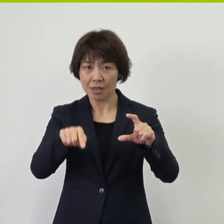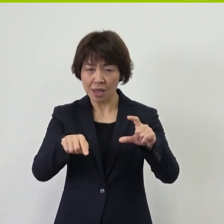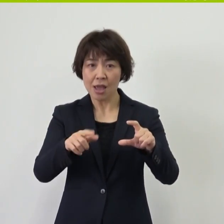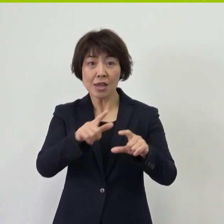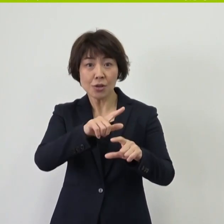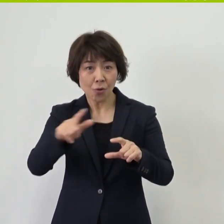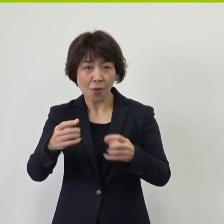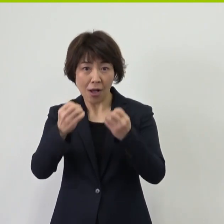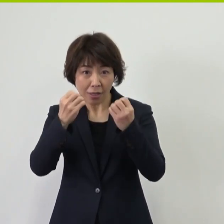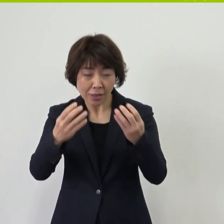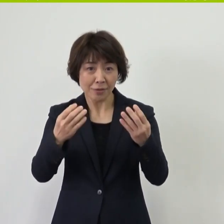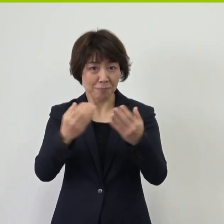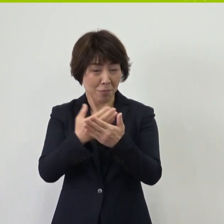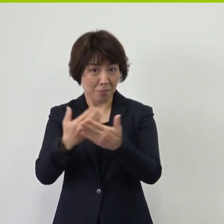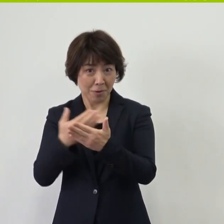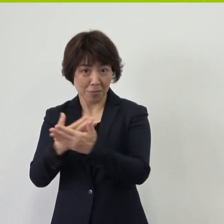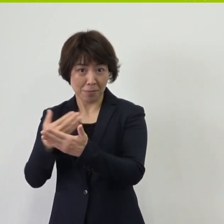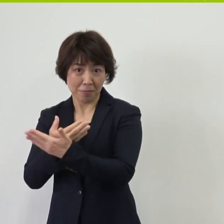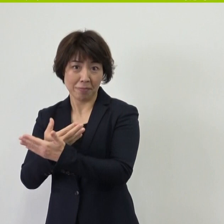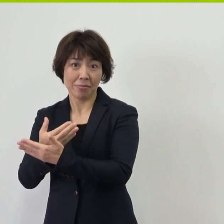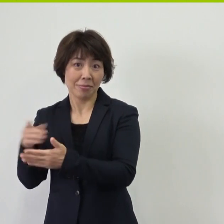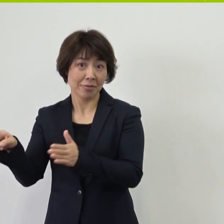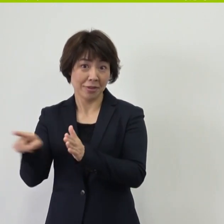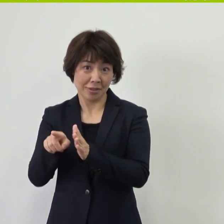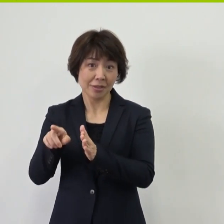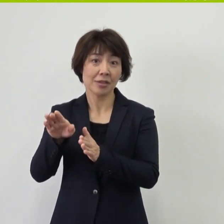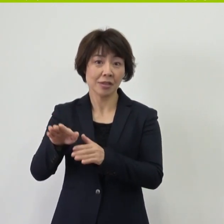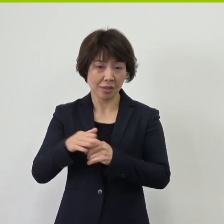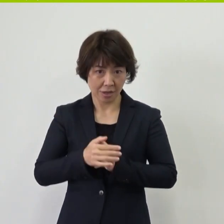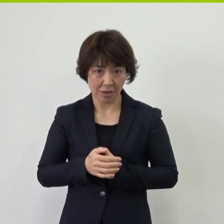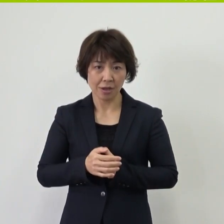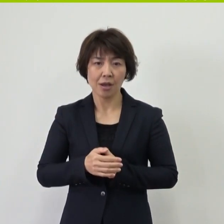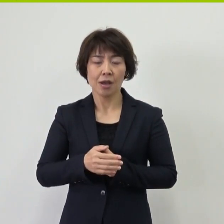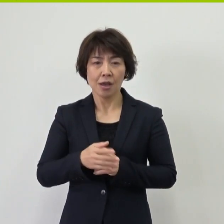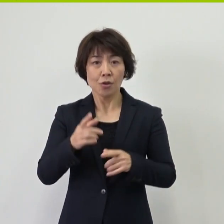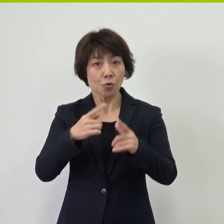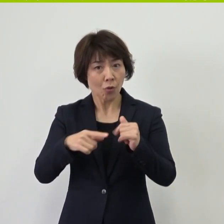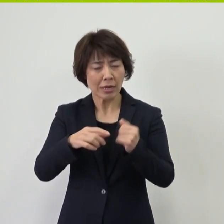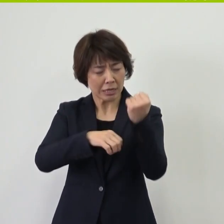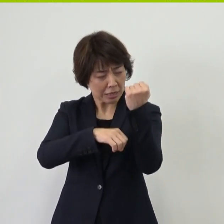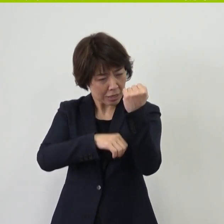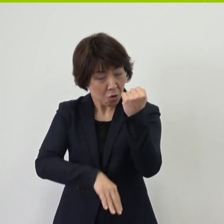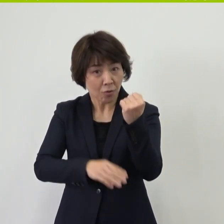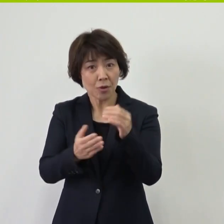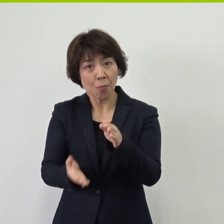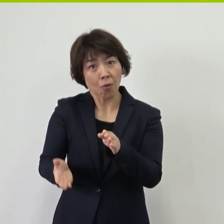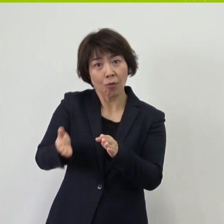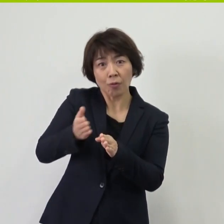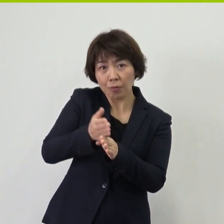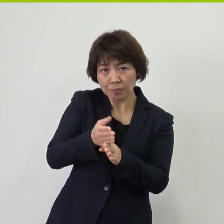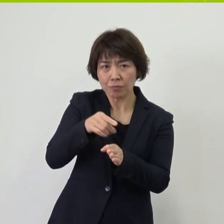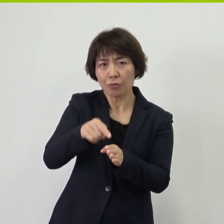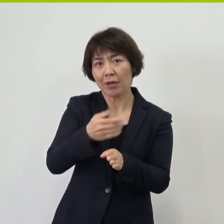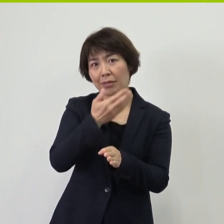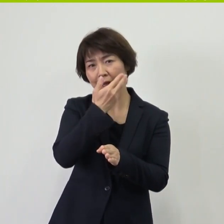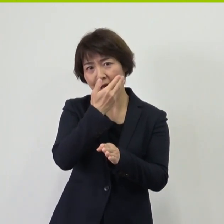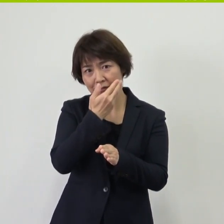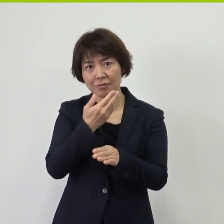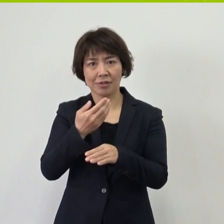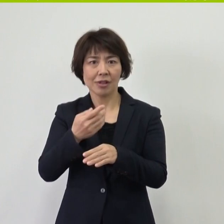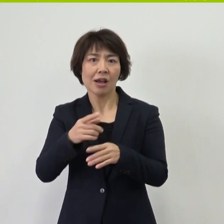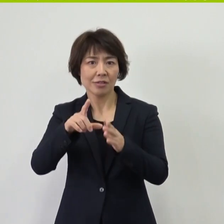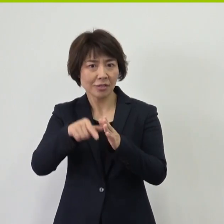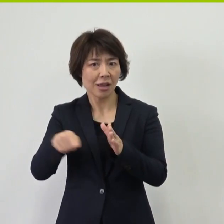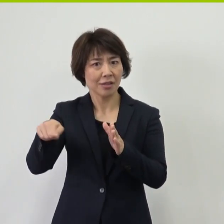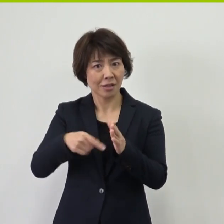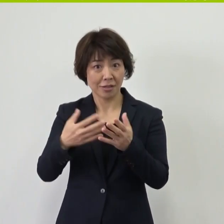なものがどんどん生まれてきて変化が激しい中、より本質に立ち返るようなことが求められている時代だと